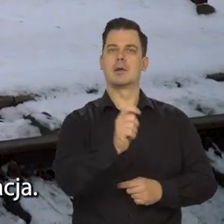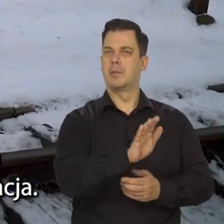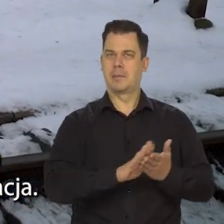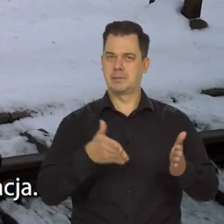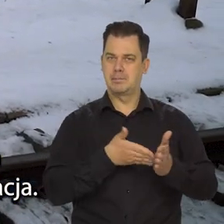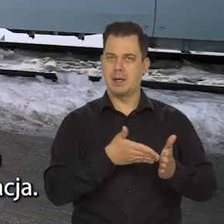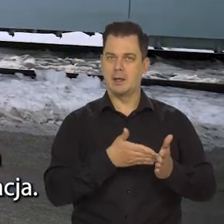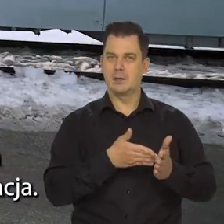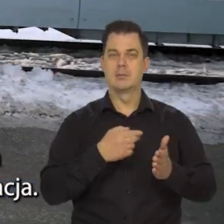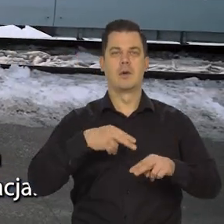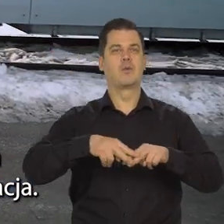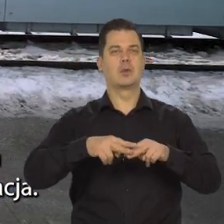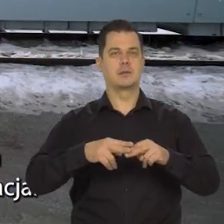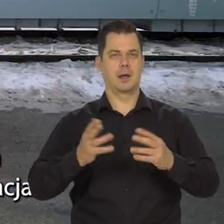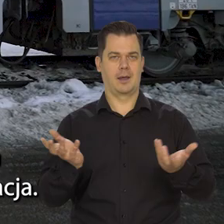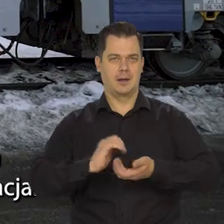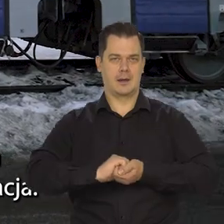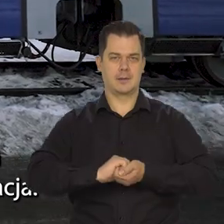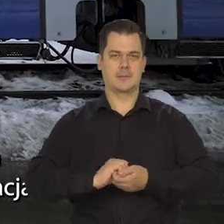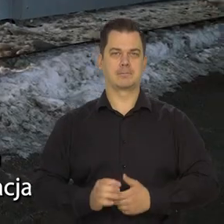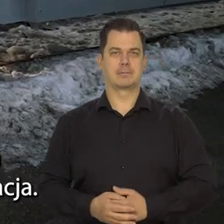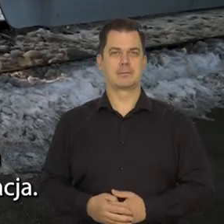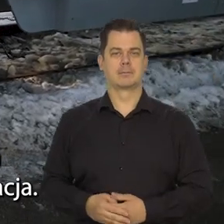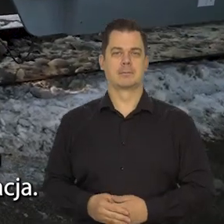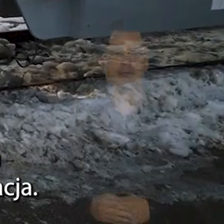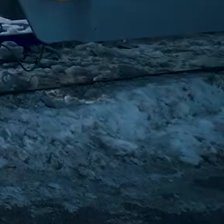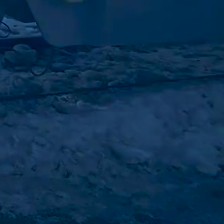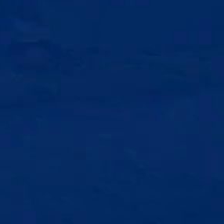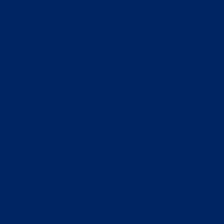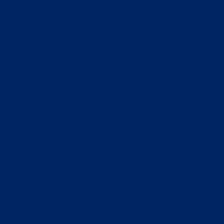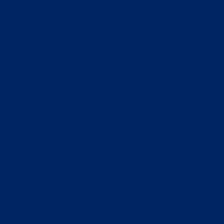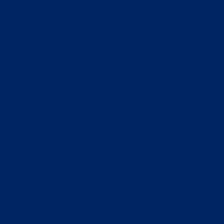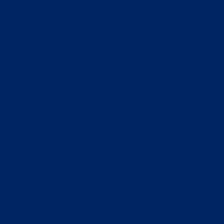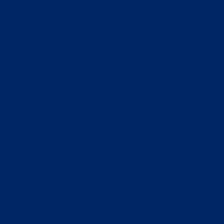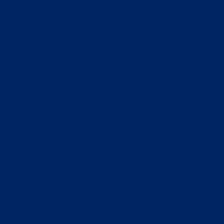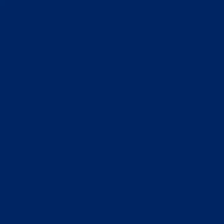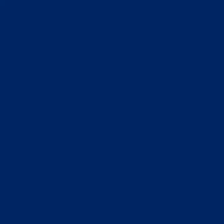wyróżnione prestiżowym certyfikatem Transport bez barier, przyznanym przez Fundację Integracja.